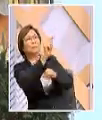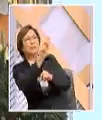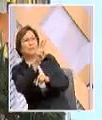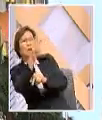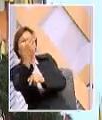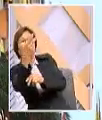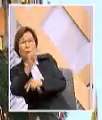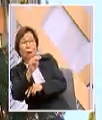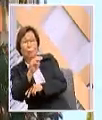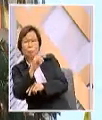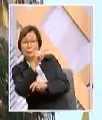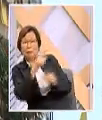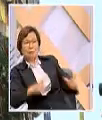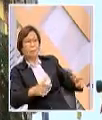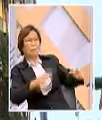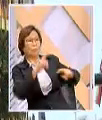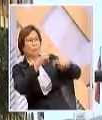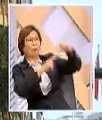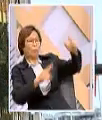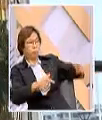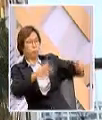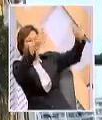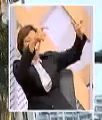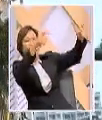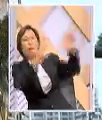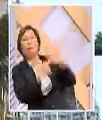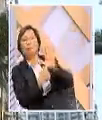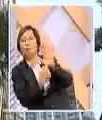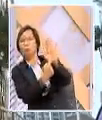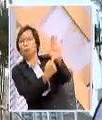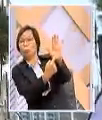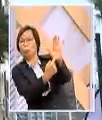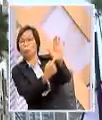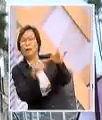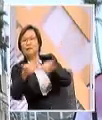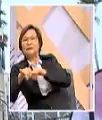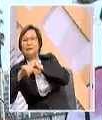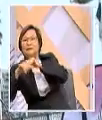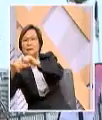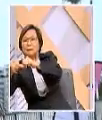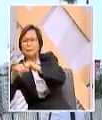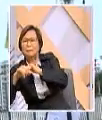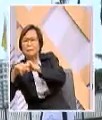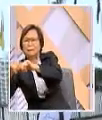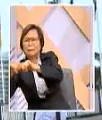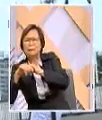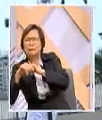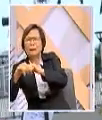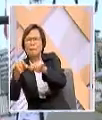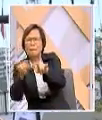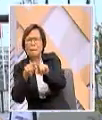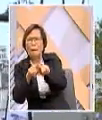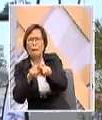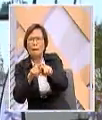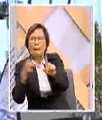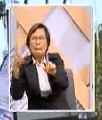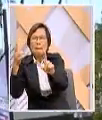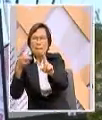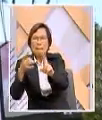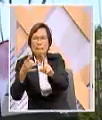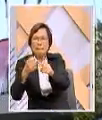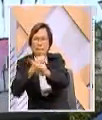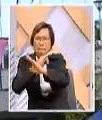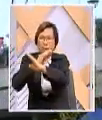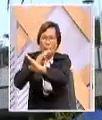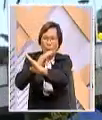RPM, di mana lambang-lambang simbol seperti itu adalah seperti seakan-akan melangkah yang menjadi perisai kepada